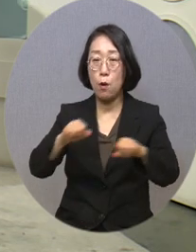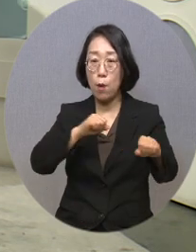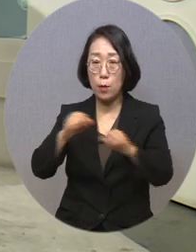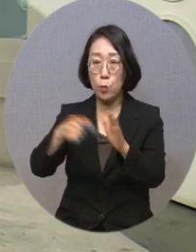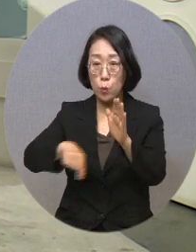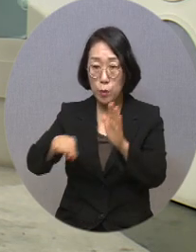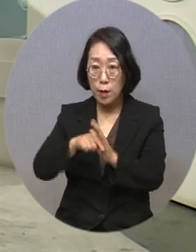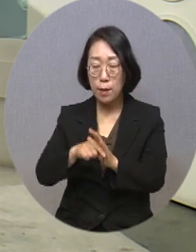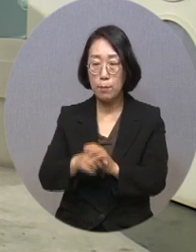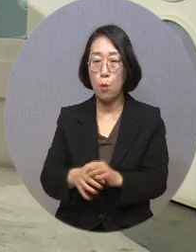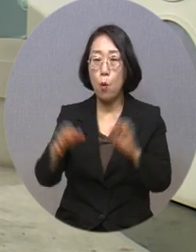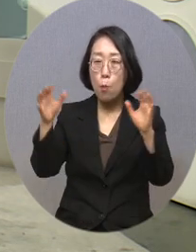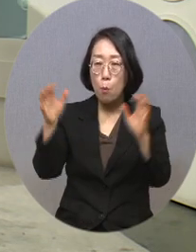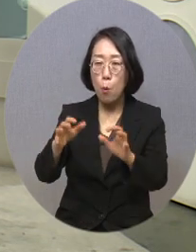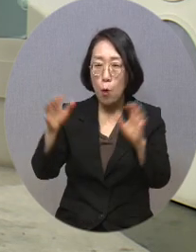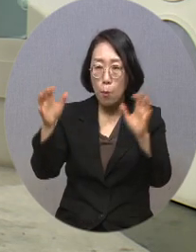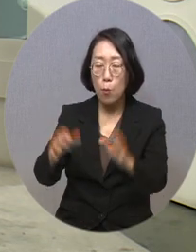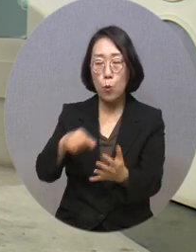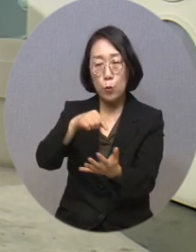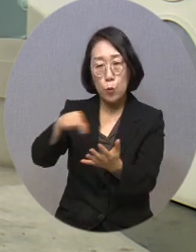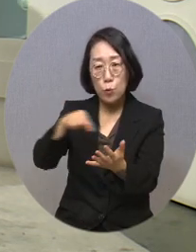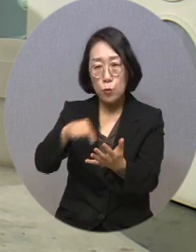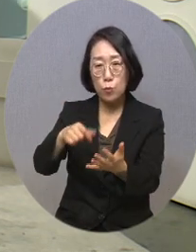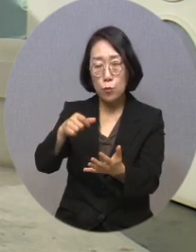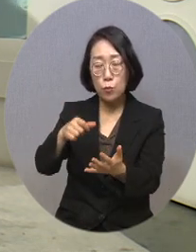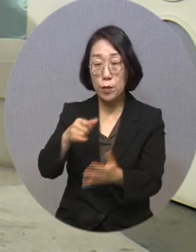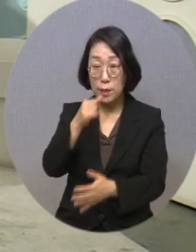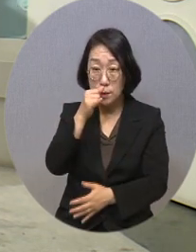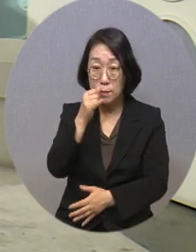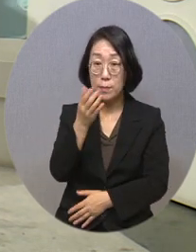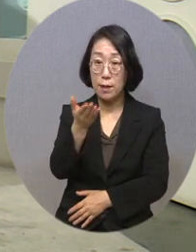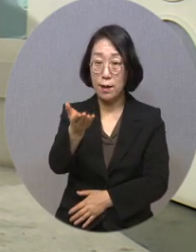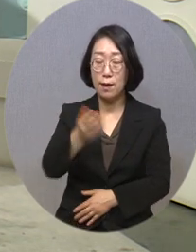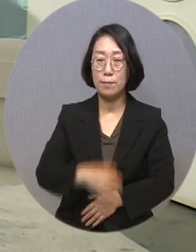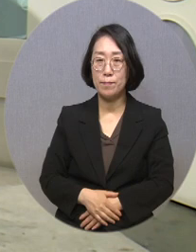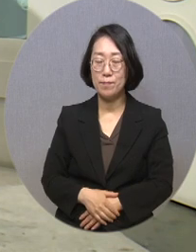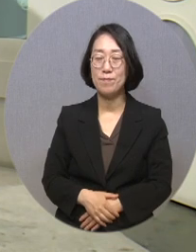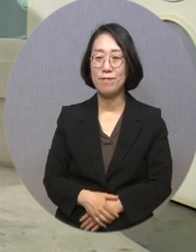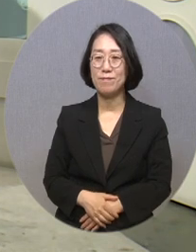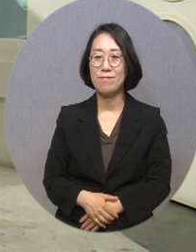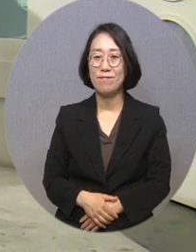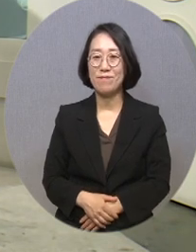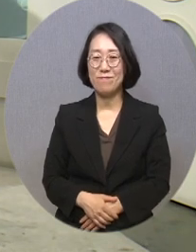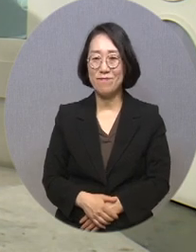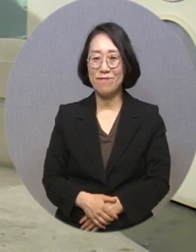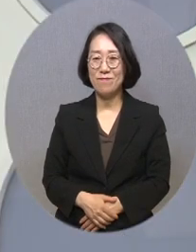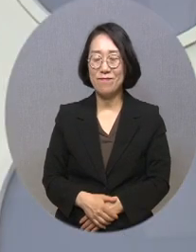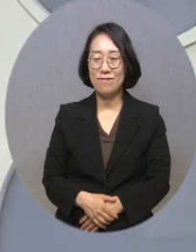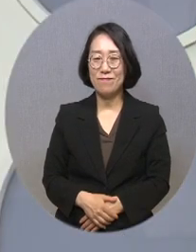무슨 세미나 네. 뭐 이런 거를 합니까? 좋은 질문 해주셨고요.